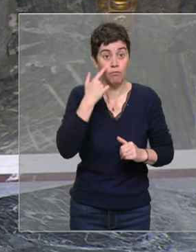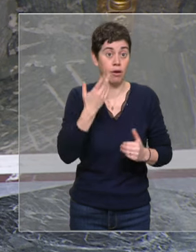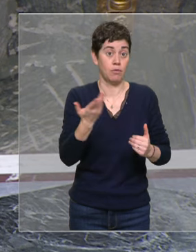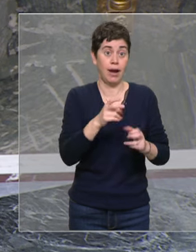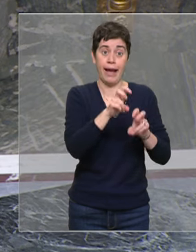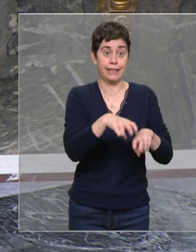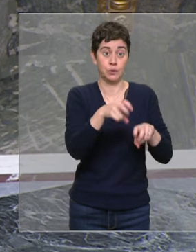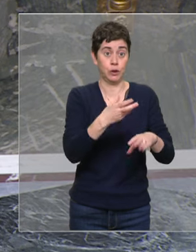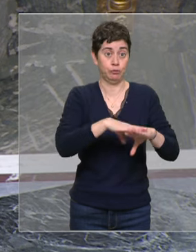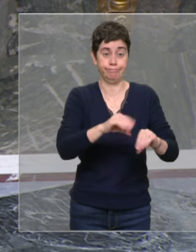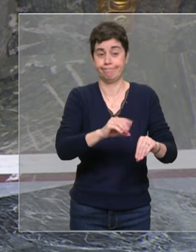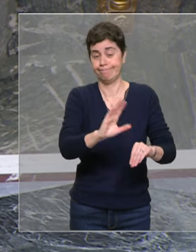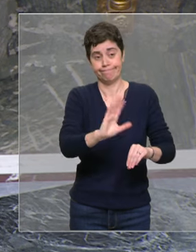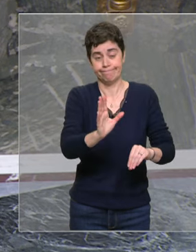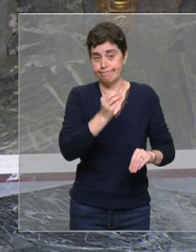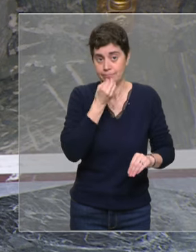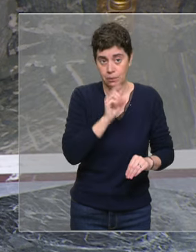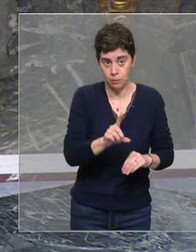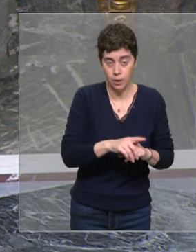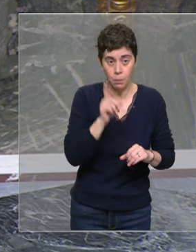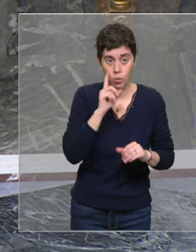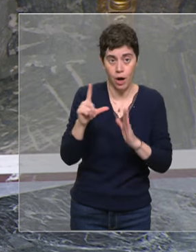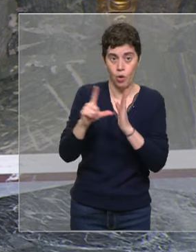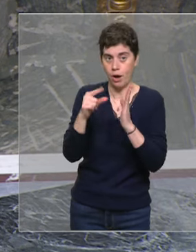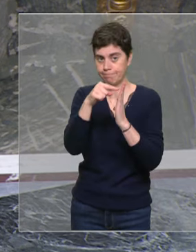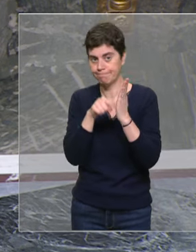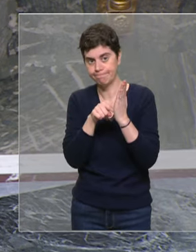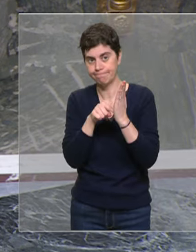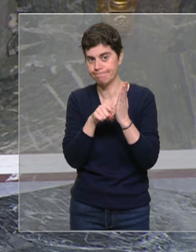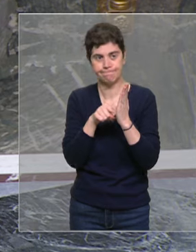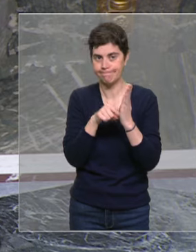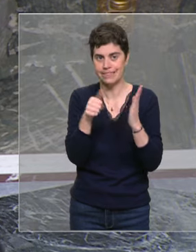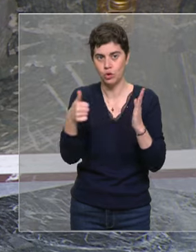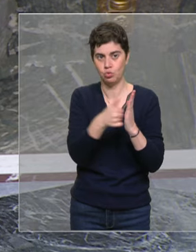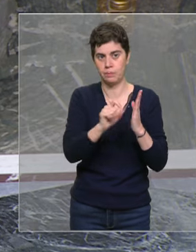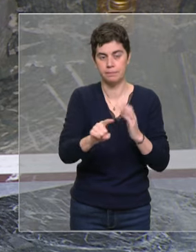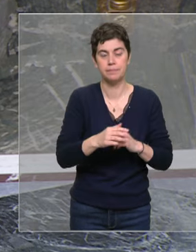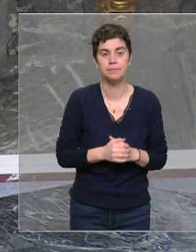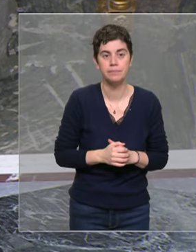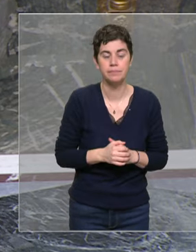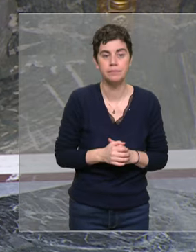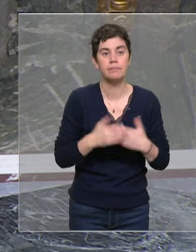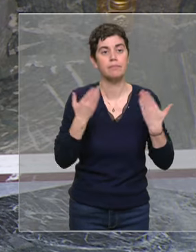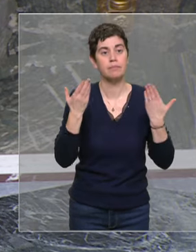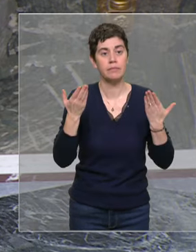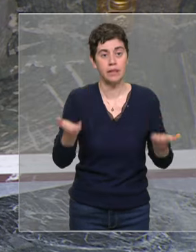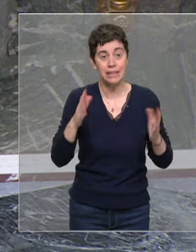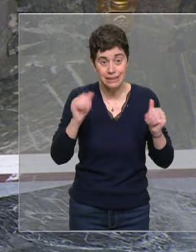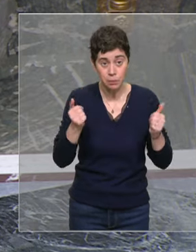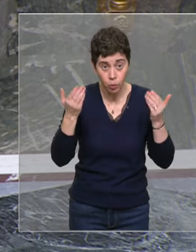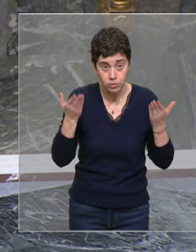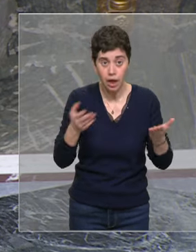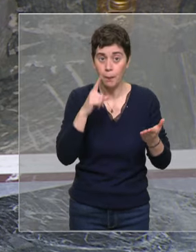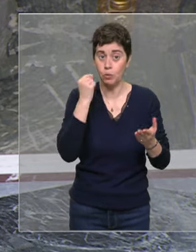n'y trouvent pas leur compte parce que l'esprit de la loi n'est pas respecté. Et c'est pour cette raison, monsieur le député Izard et